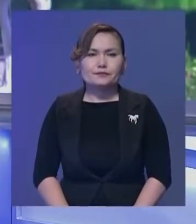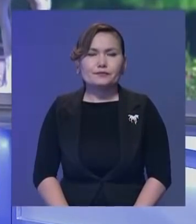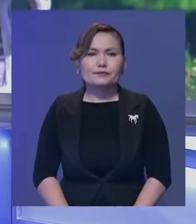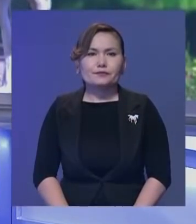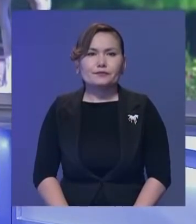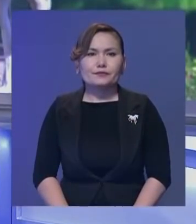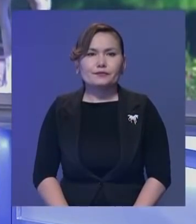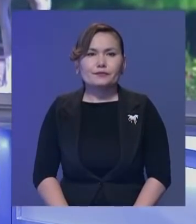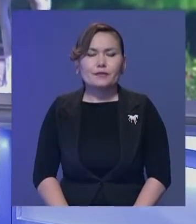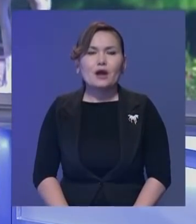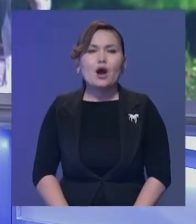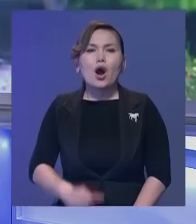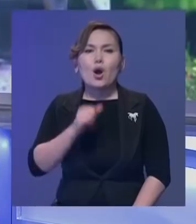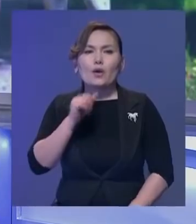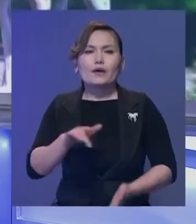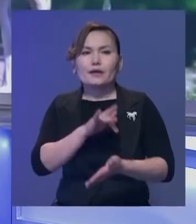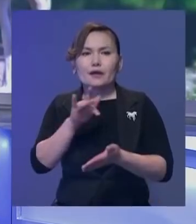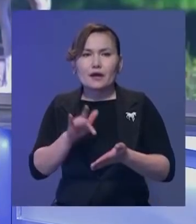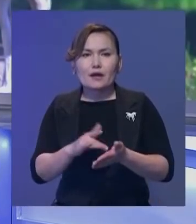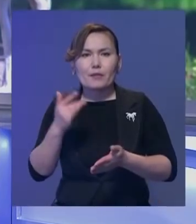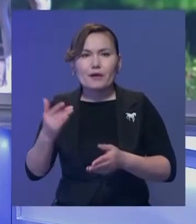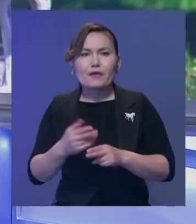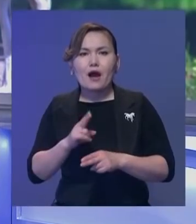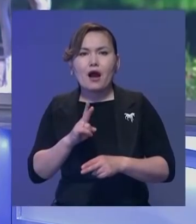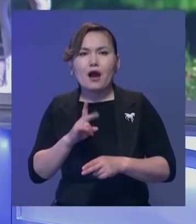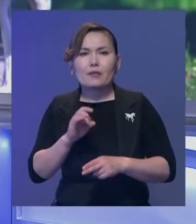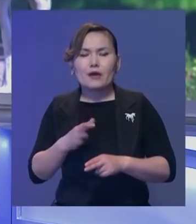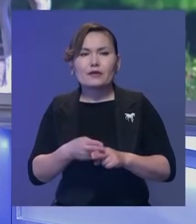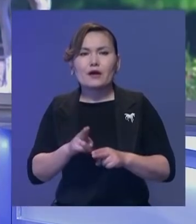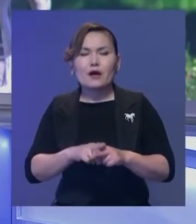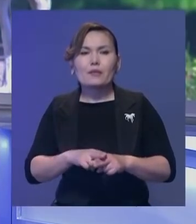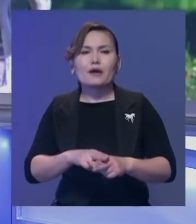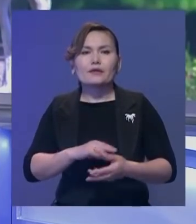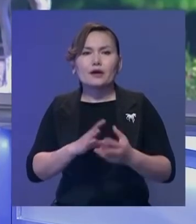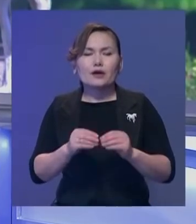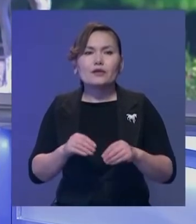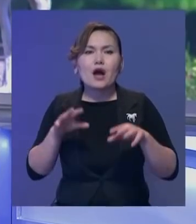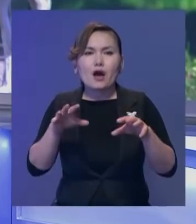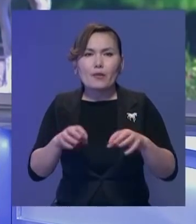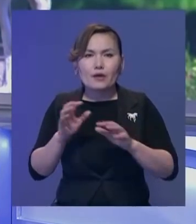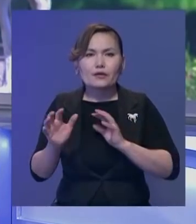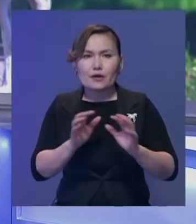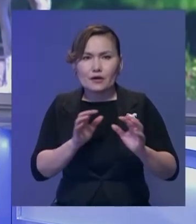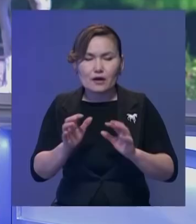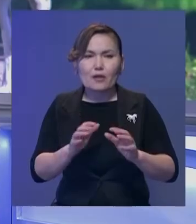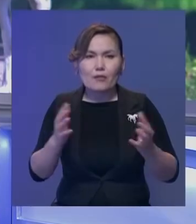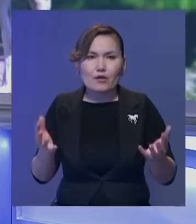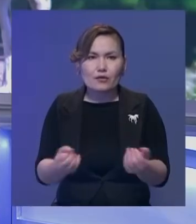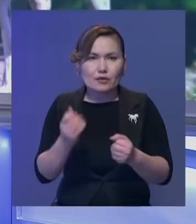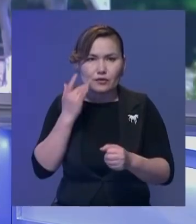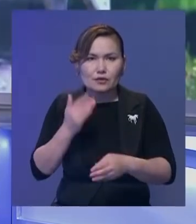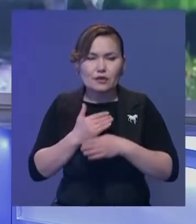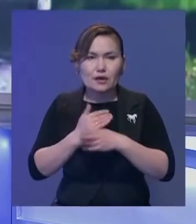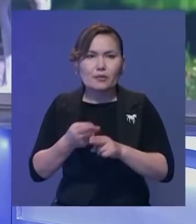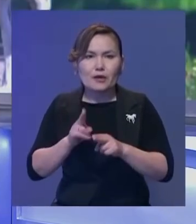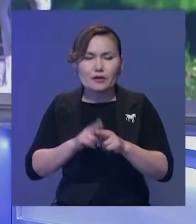Иттің бәрі таз емес. Қостанайлық Игілік Қарманов жарты ғасырға жуық құмай тазыларды сақтап қалудың қамымен жүр.